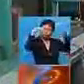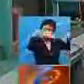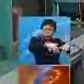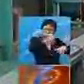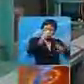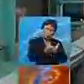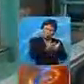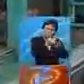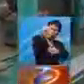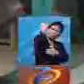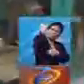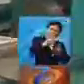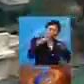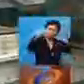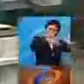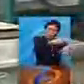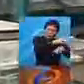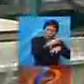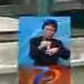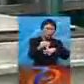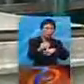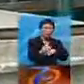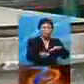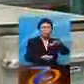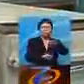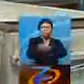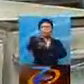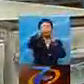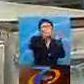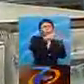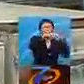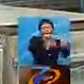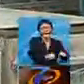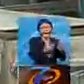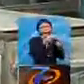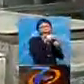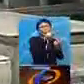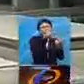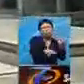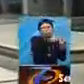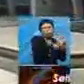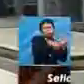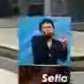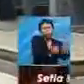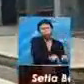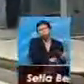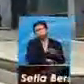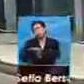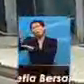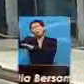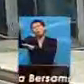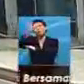berkenaan sebelum Melarikan kru daripada Mereka termasuklah seorang